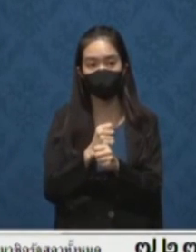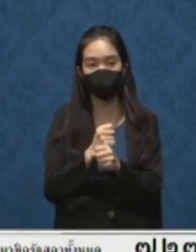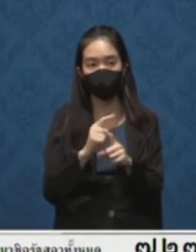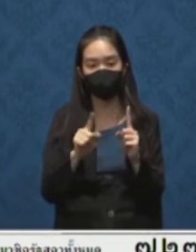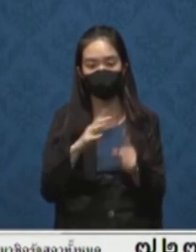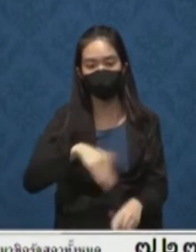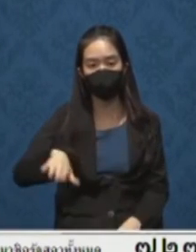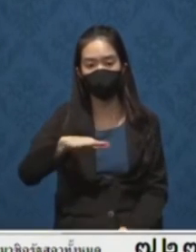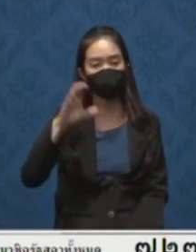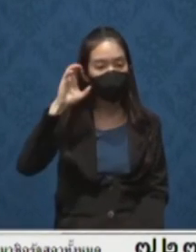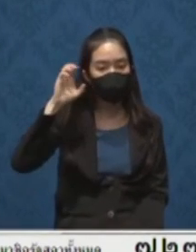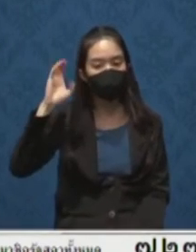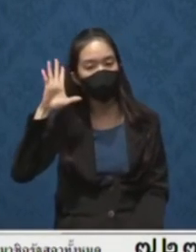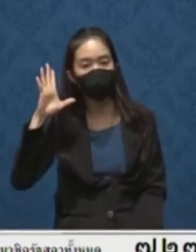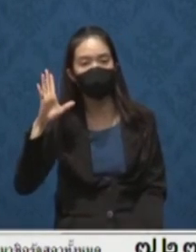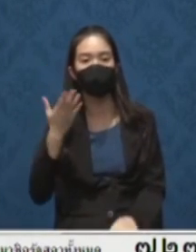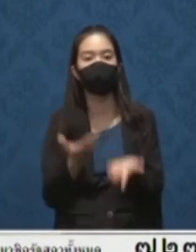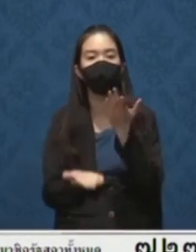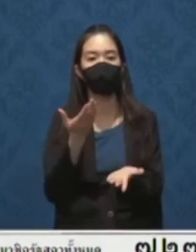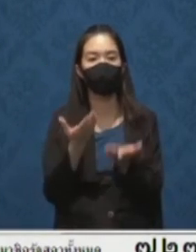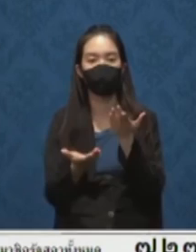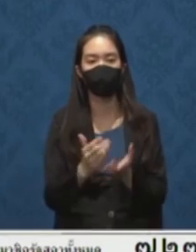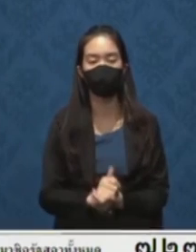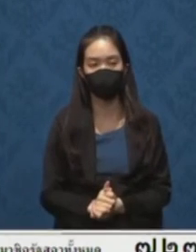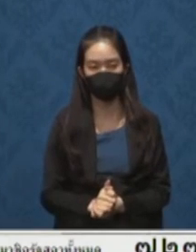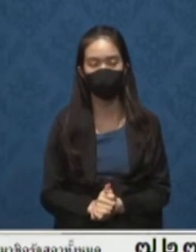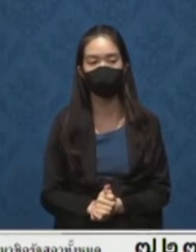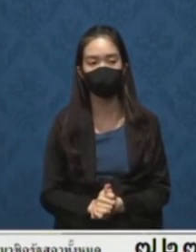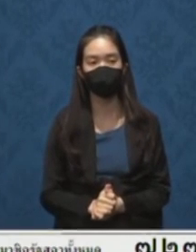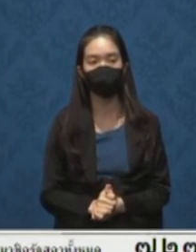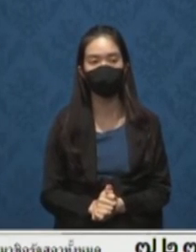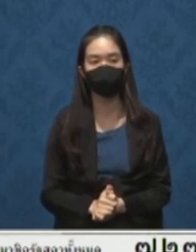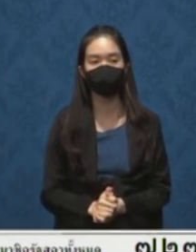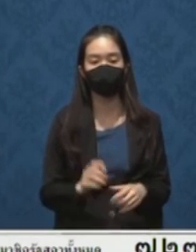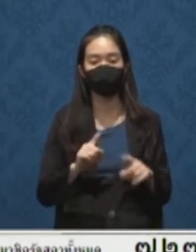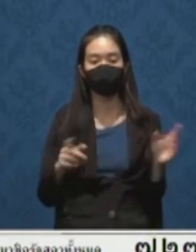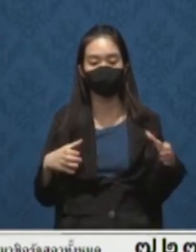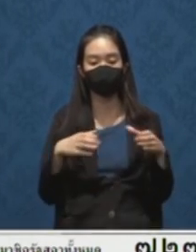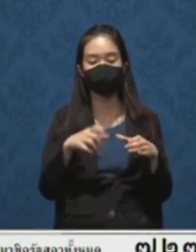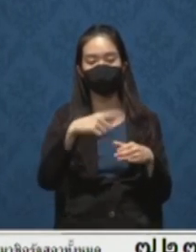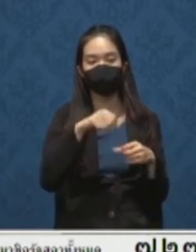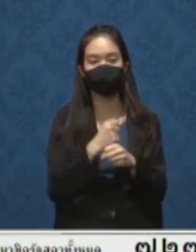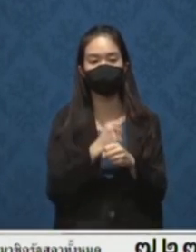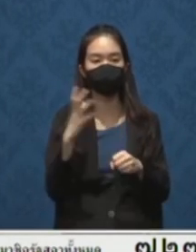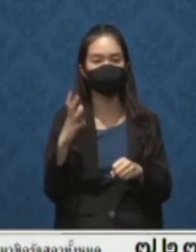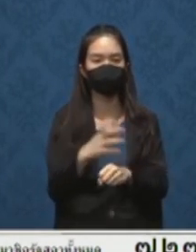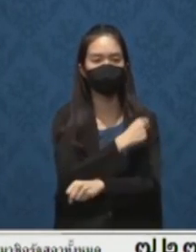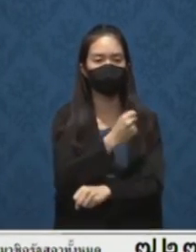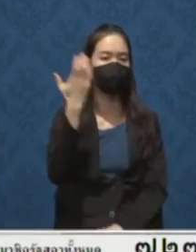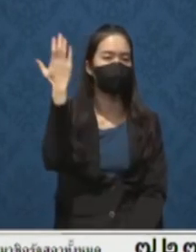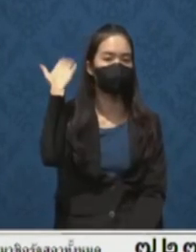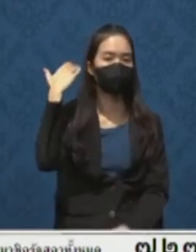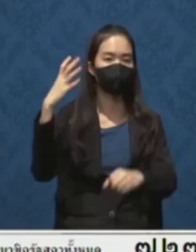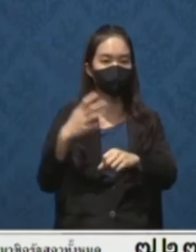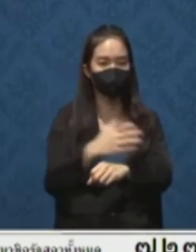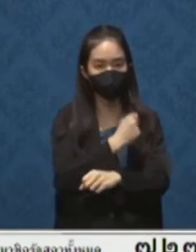ทาน จะ เชื่อ หร ไม่ เชื่อ ก ตาม แต่นี่ยแต่ ว่าคณะ ที่ ครอง อำ นาจ ใน ขณะ นั้นคณ